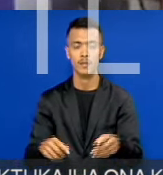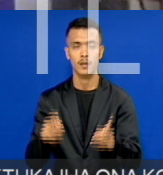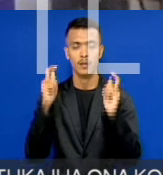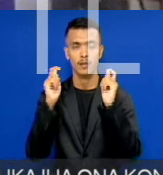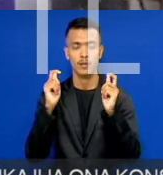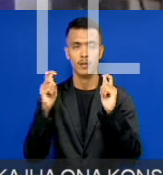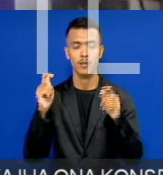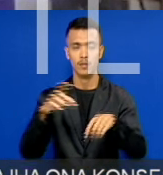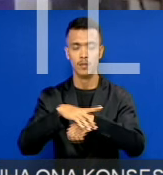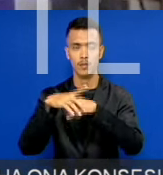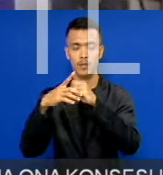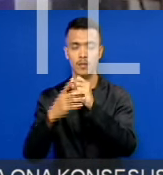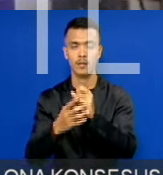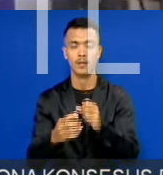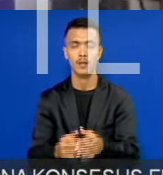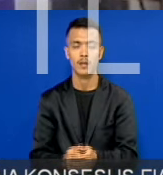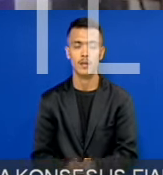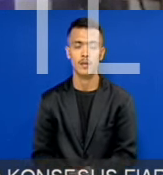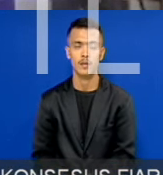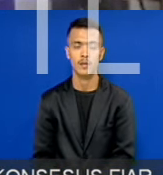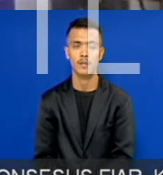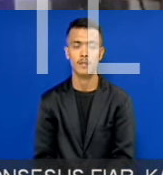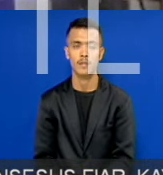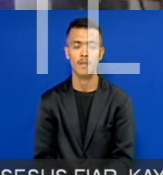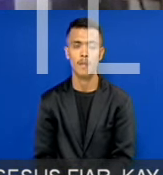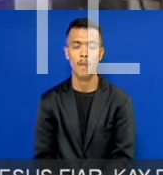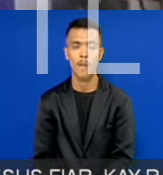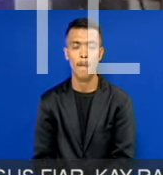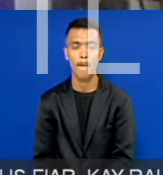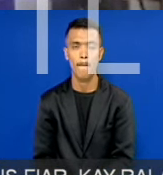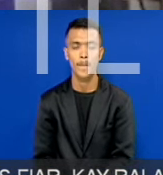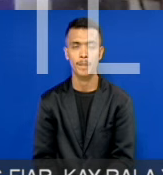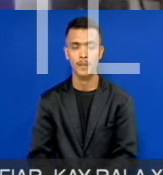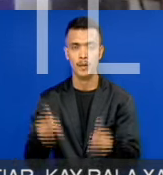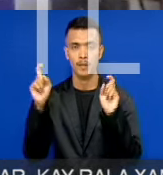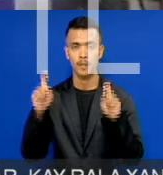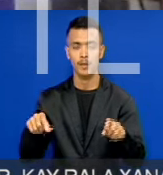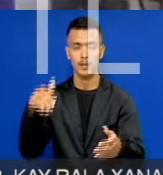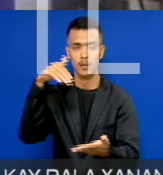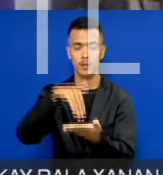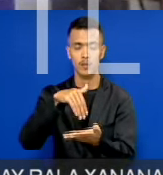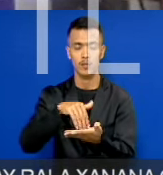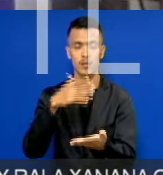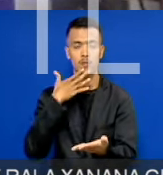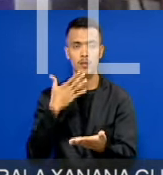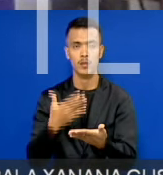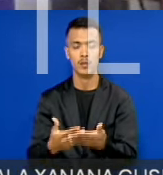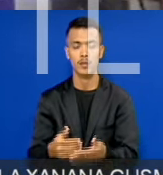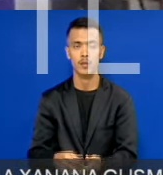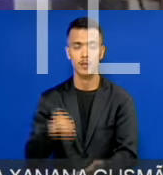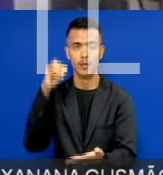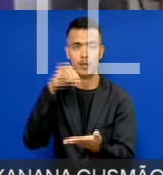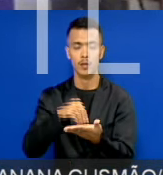teste tão rai o laboratório rai nem rasi ba teste a laboratório né nem precisa não estudar dia para tau vamos lá